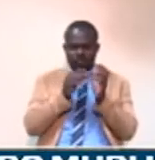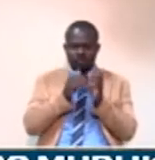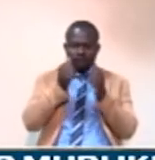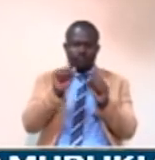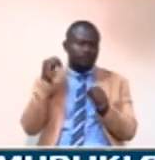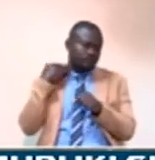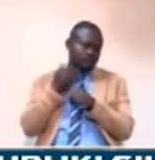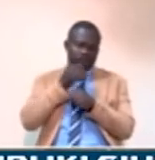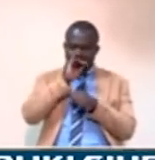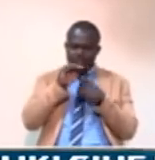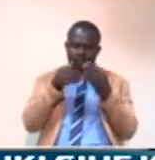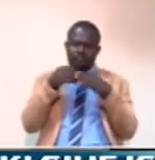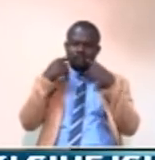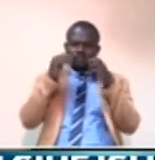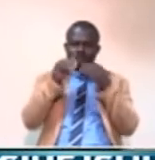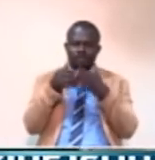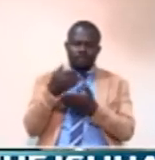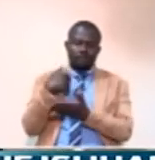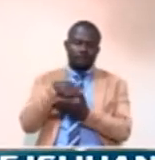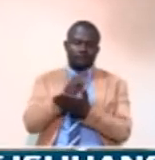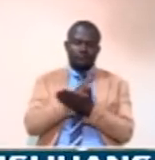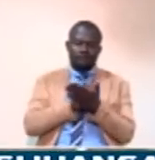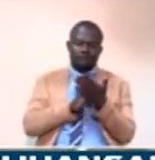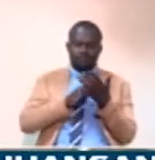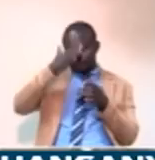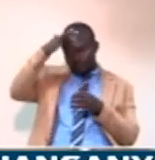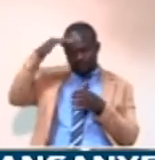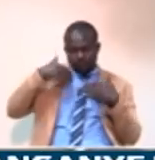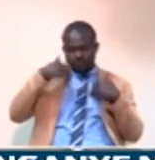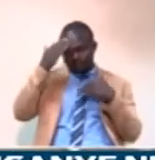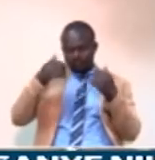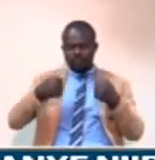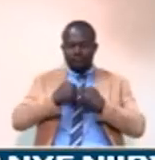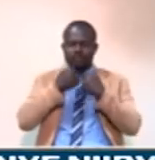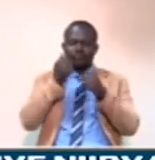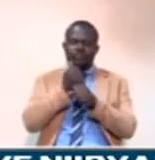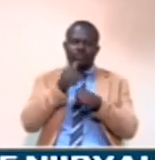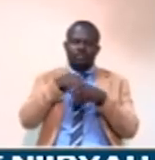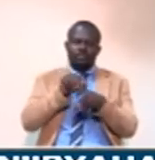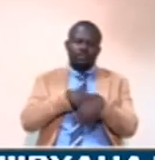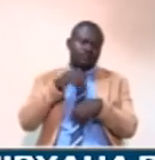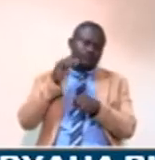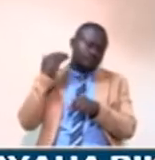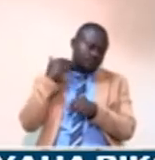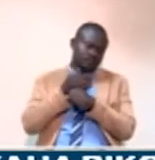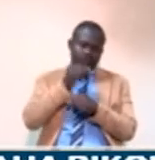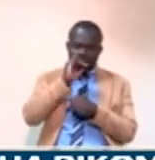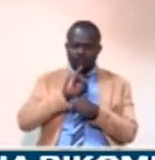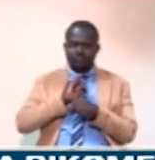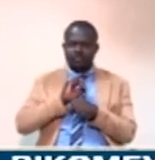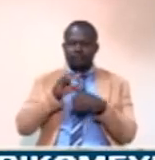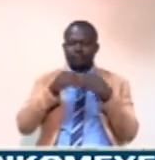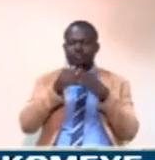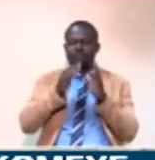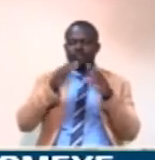abarokotse jenoside bavuga ko hari bamwe muri bo bakigoye n'ubuzima kubera ingaruka z'ibyo bakorewe mu gihe cya jenoside yakorewe Abatutsi.